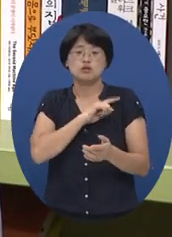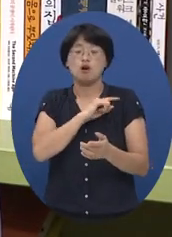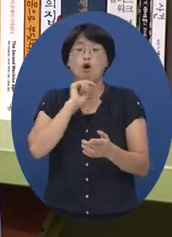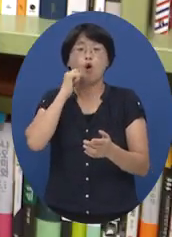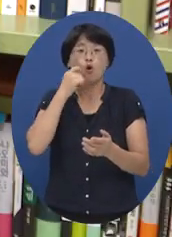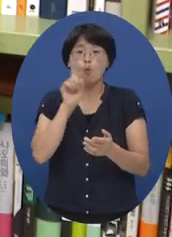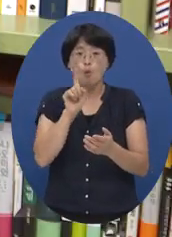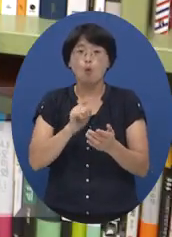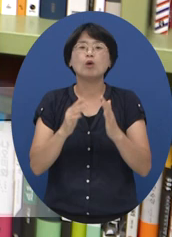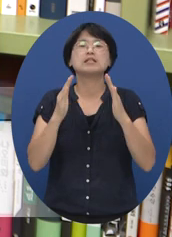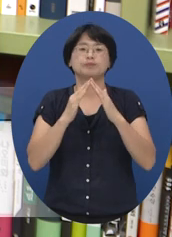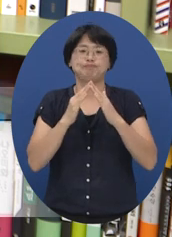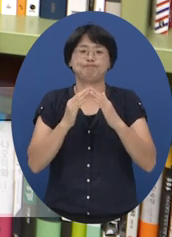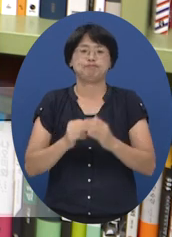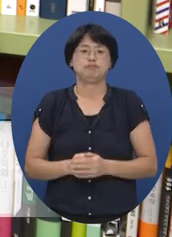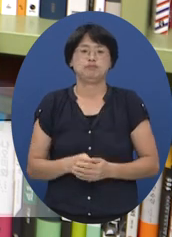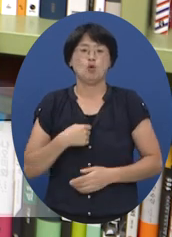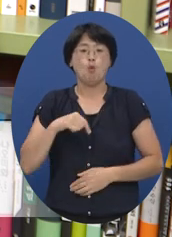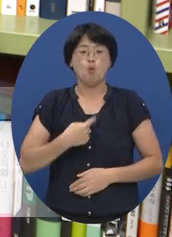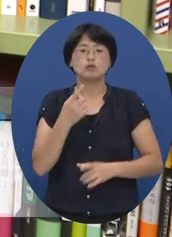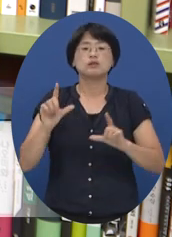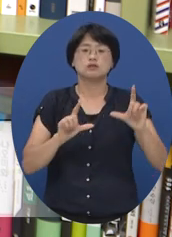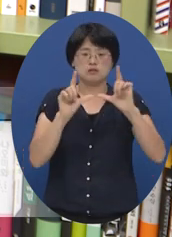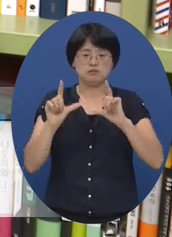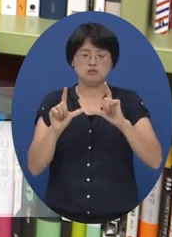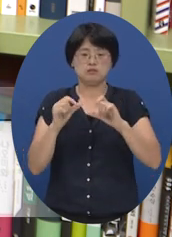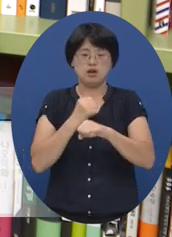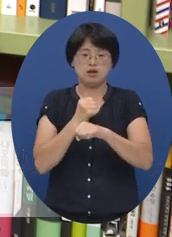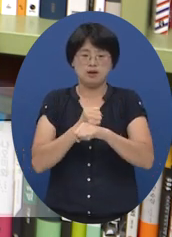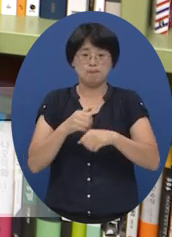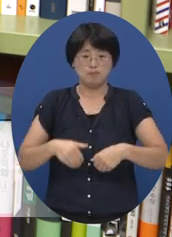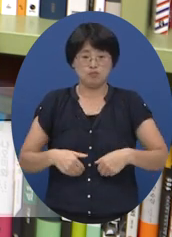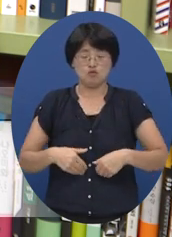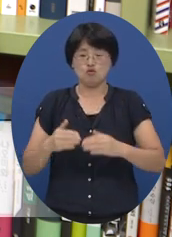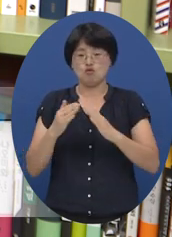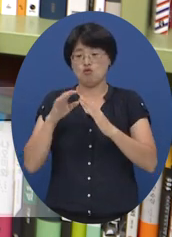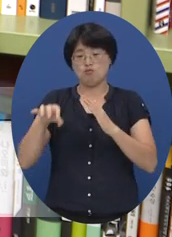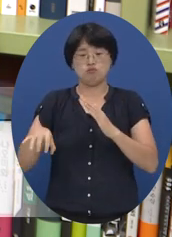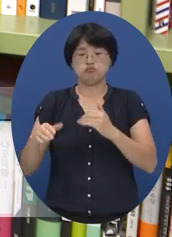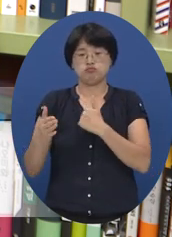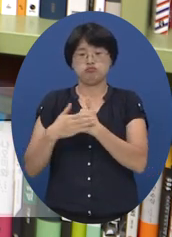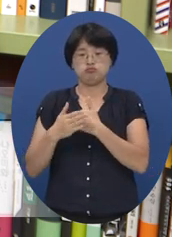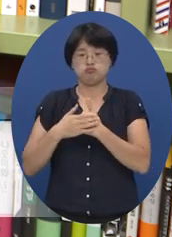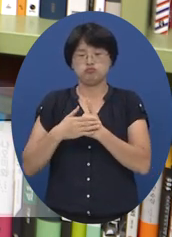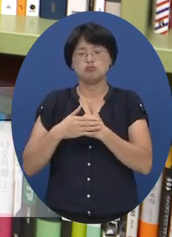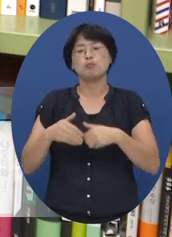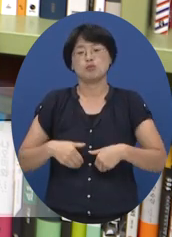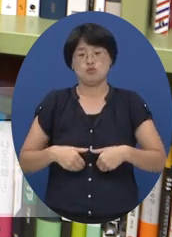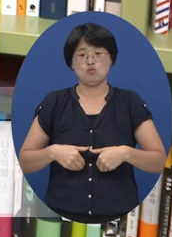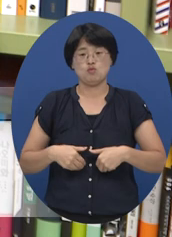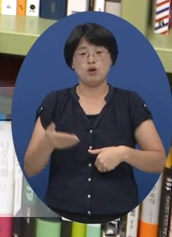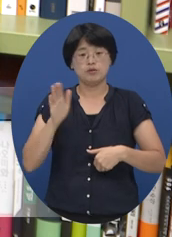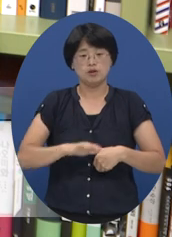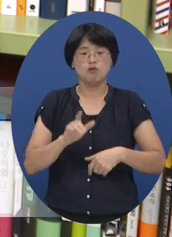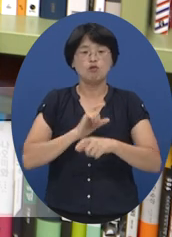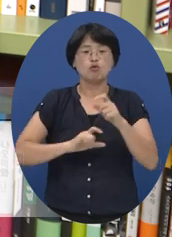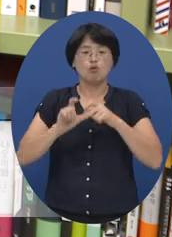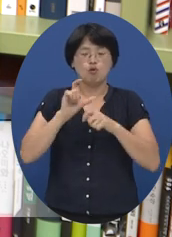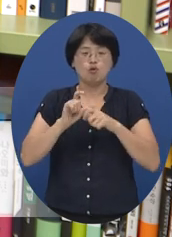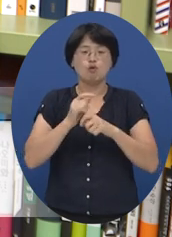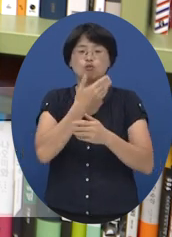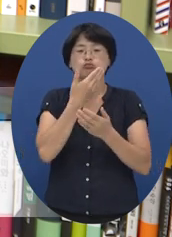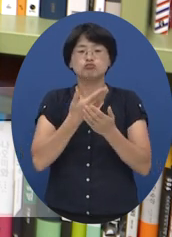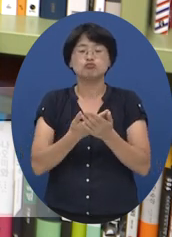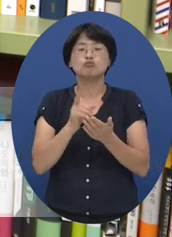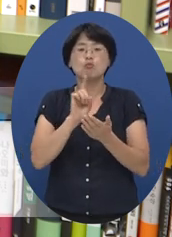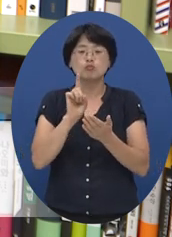힘들었습니다. 혼자 해야 되다 보니까 우리 옆에 도와주는 사람도 있었으면 좋겠지만 거의